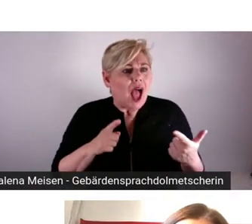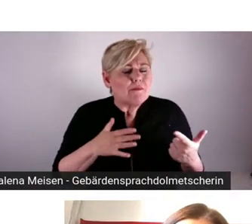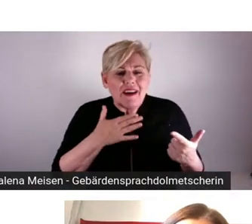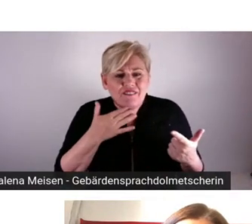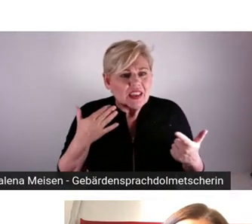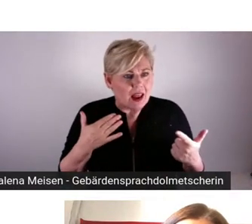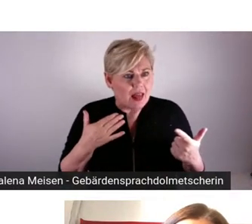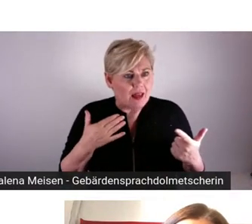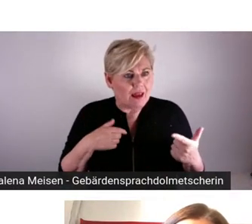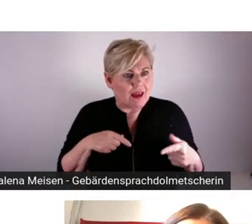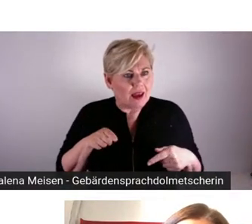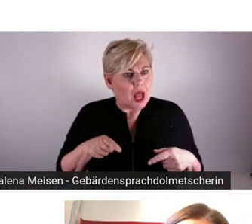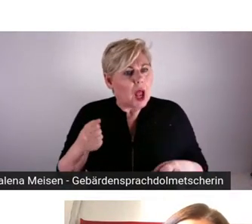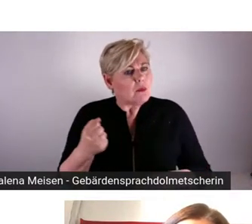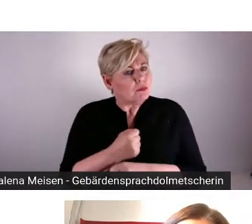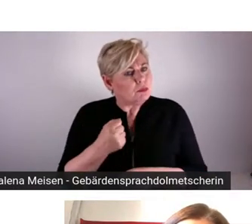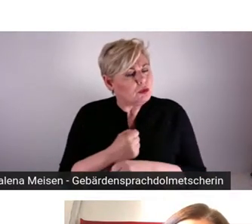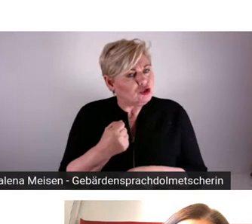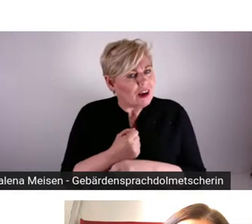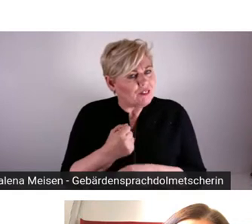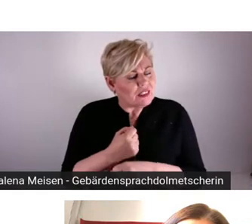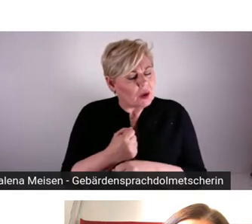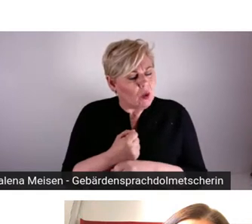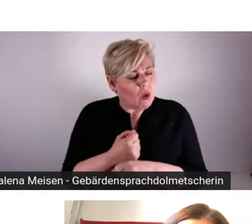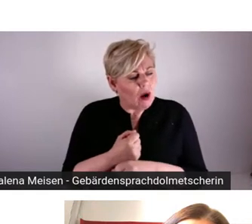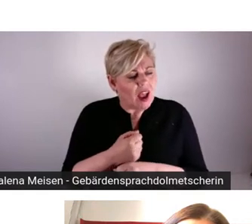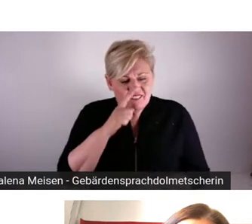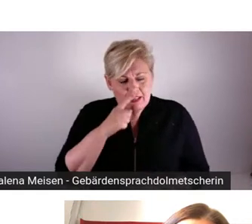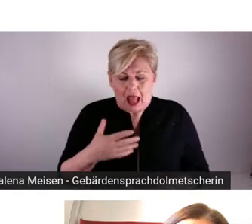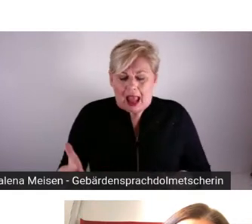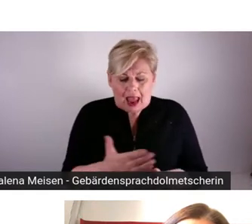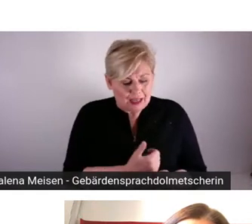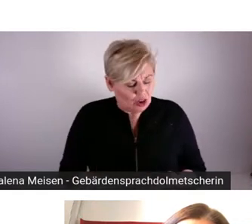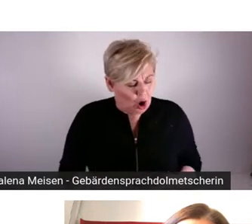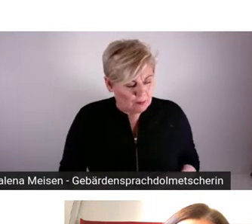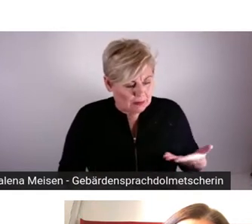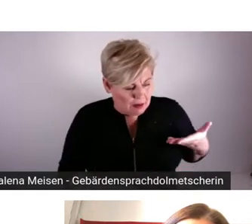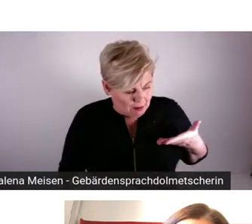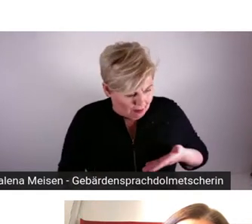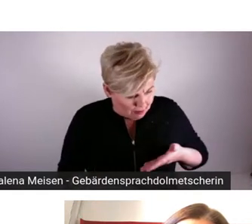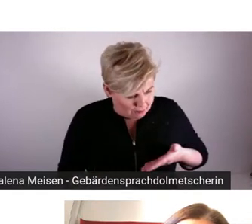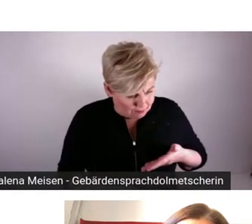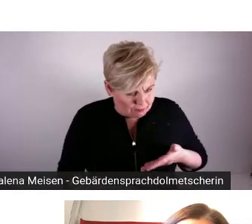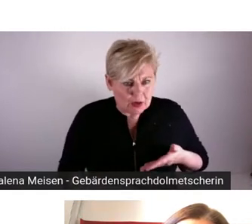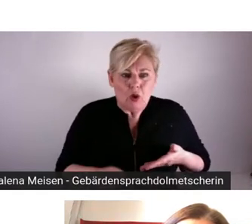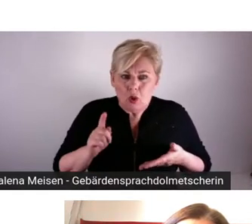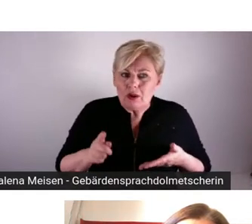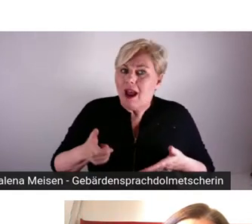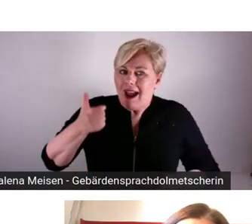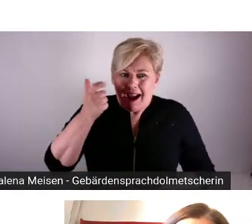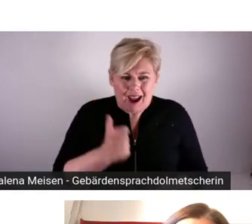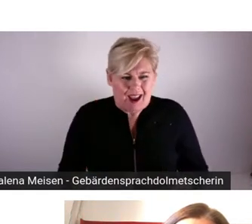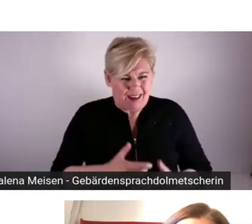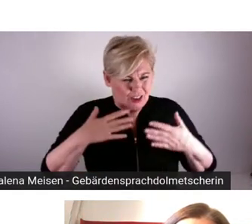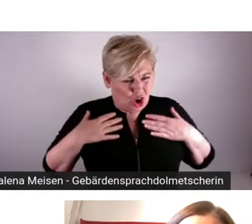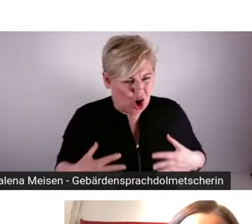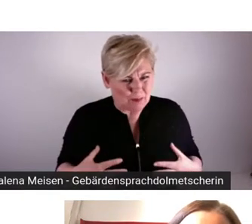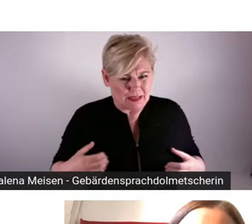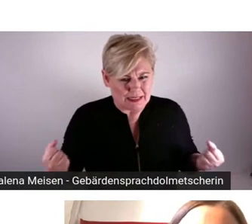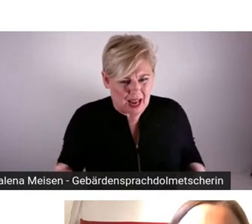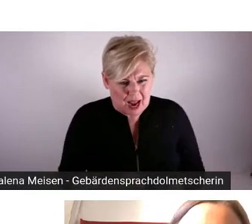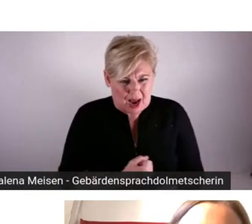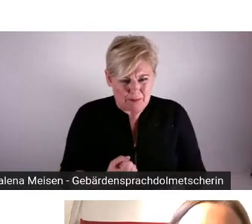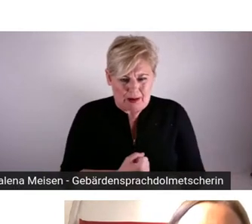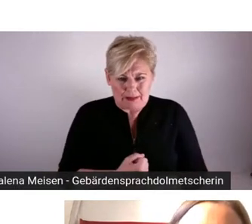der Beschäftigungsverhältnisse, die gerade für einkommensarme Menschen angeboten werden, sind welche, die mit sehr harter körperlicher Arbeit